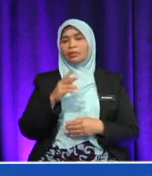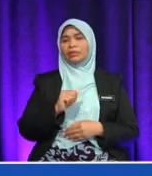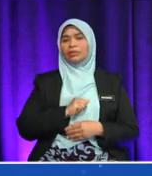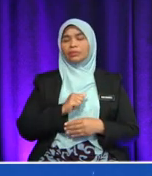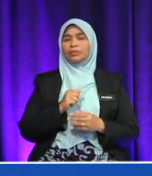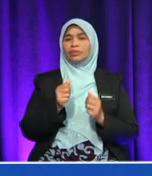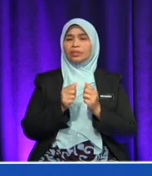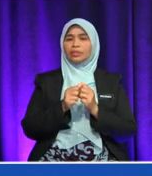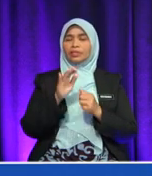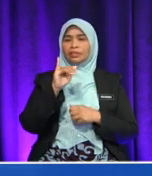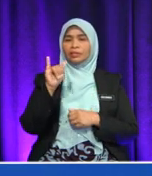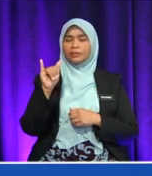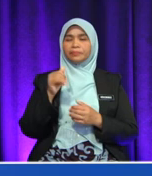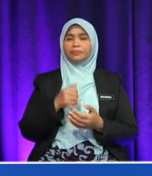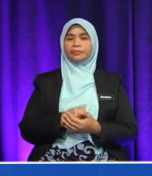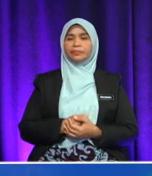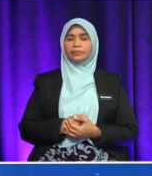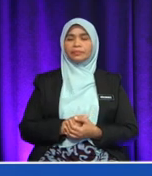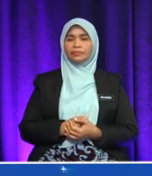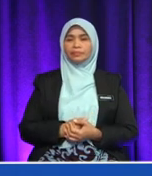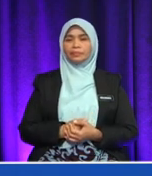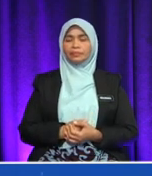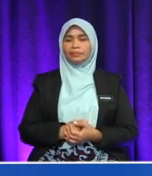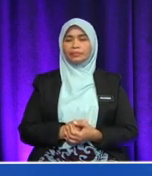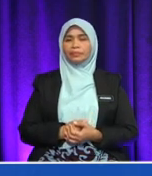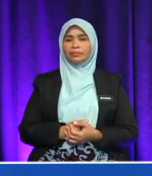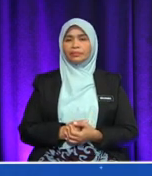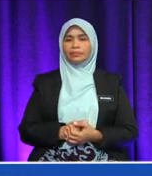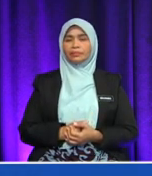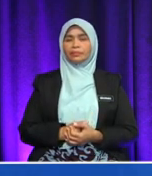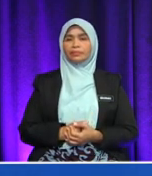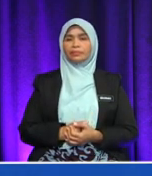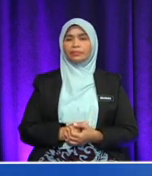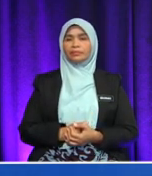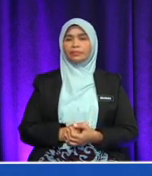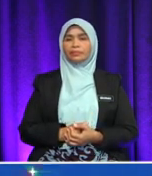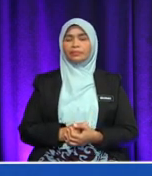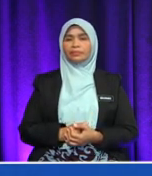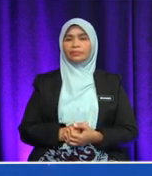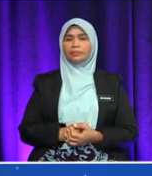Terima kasih banyak-banyak Raja Balqis kita minta Natasha Natasha